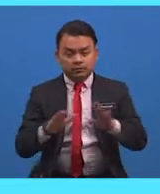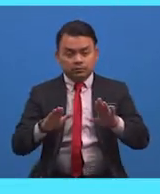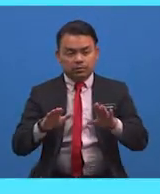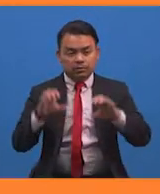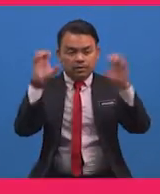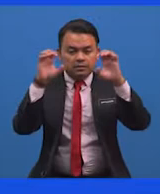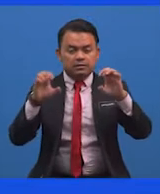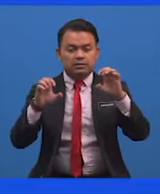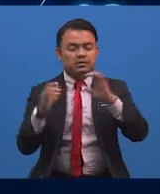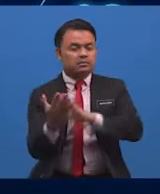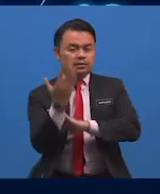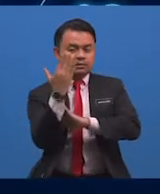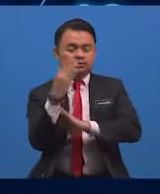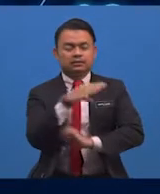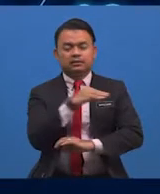dan petang.